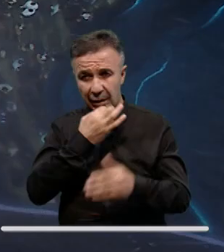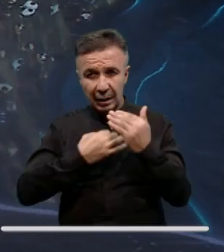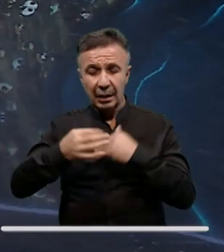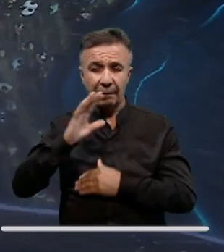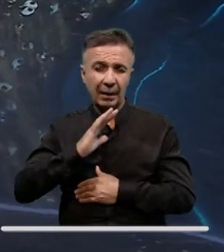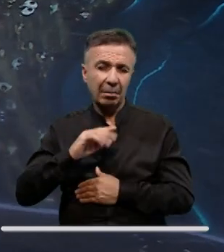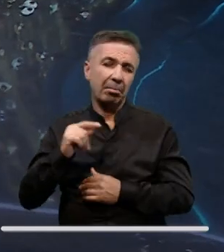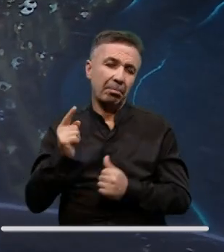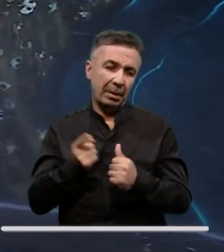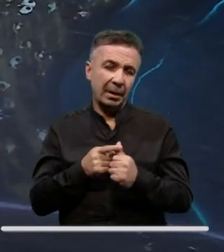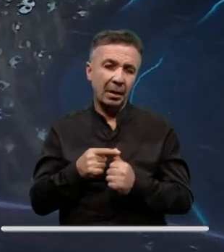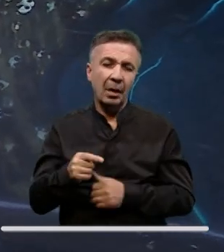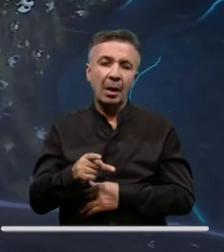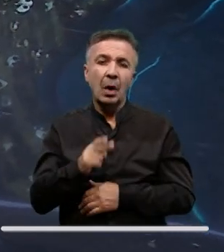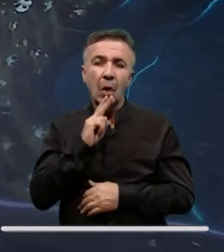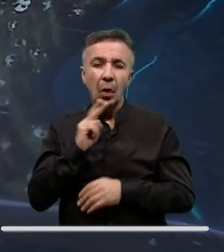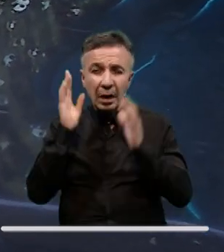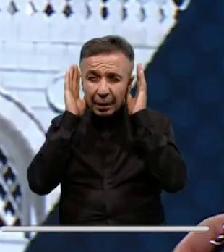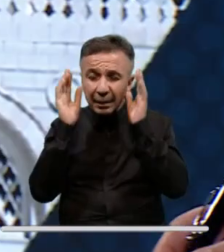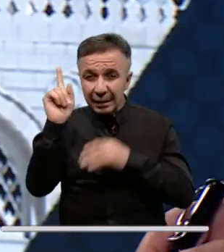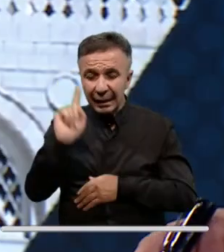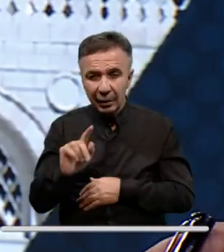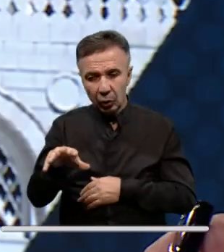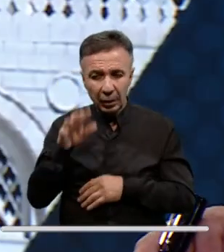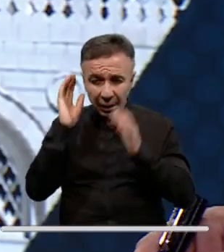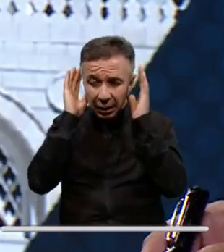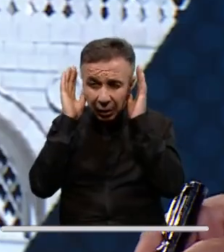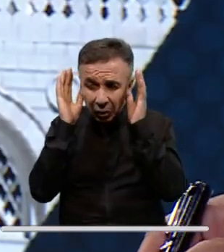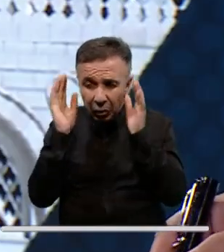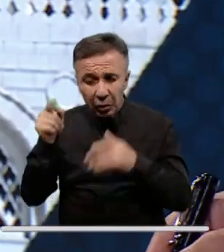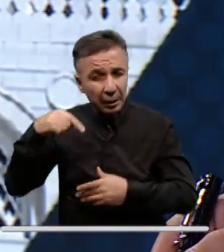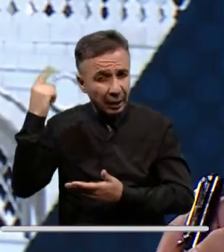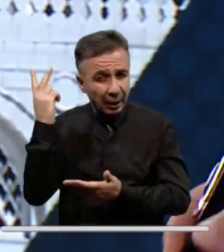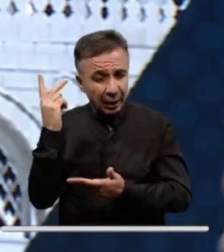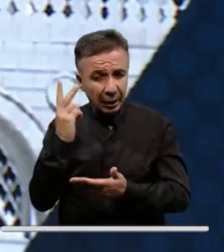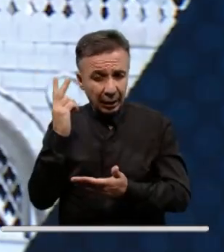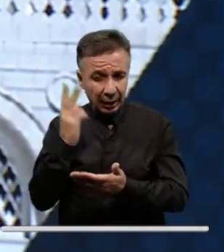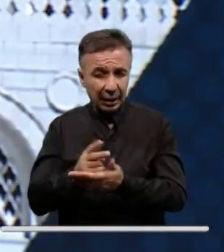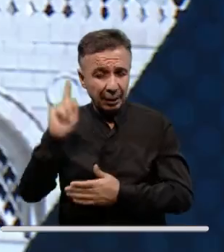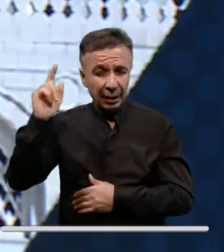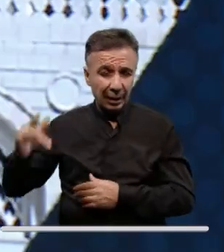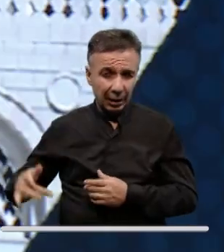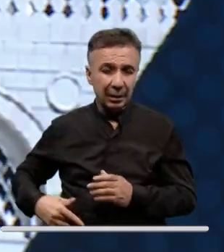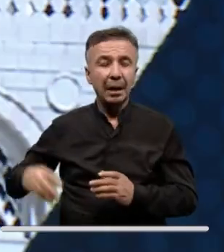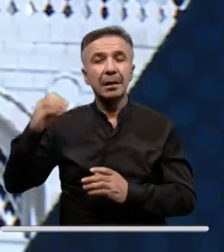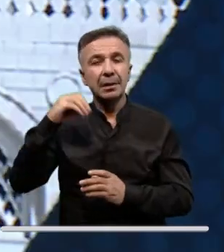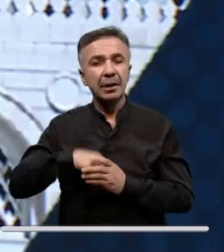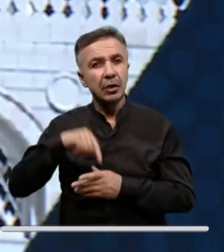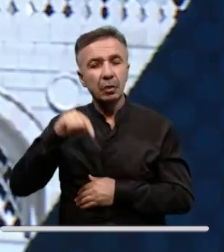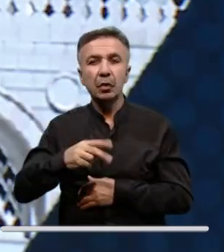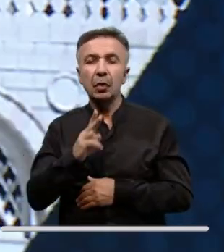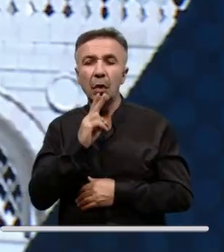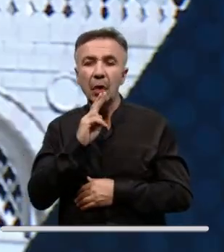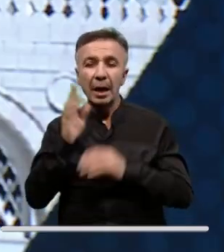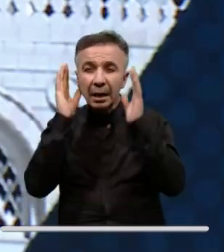mesela öğle namazının ilk sünnetini kılıyoruz Niyet ettim Allah rızası için bugünkü öğle